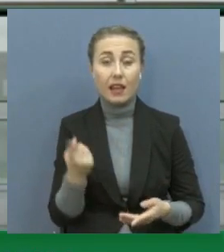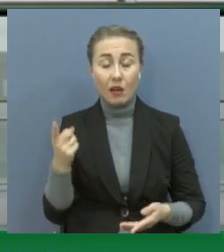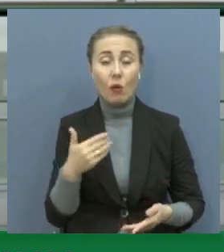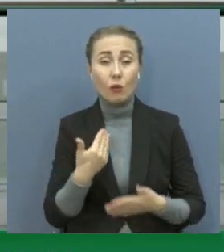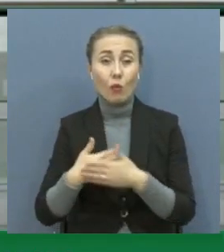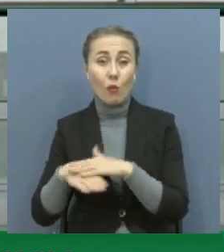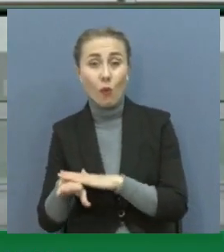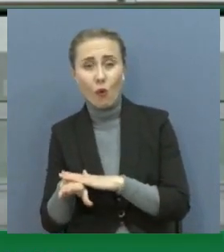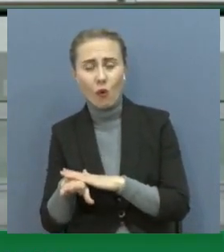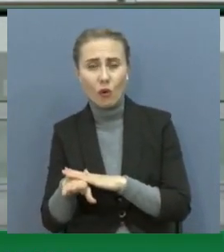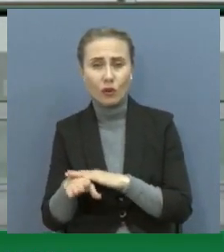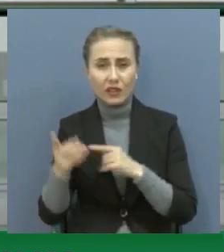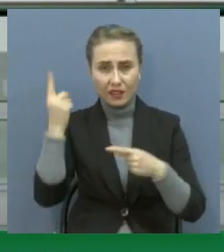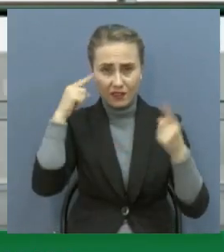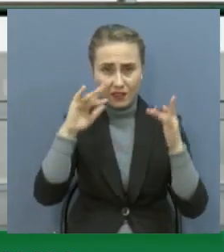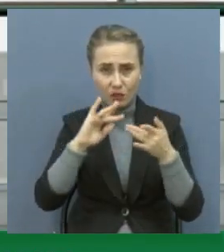виртуальную игру,